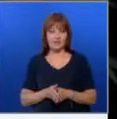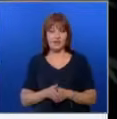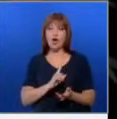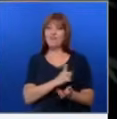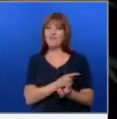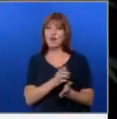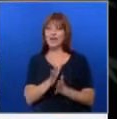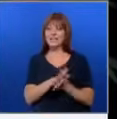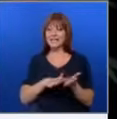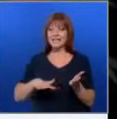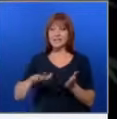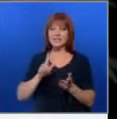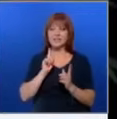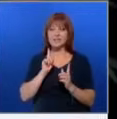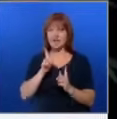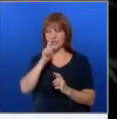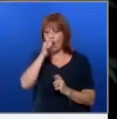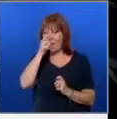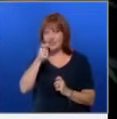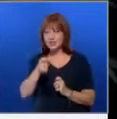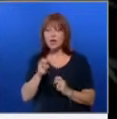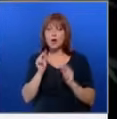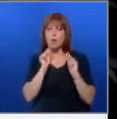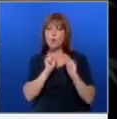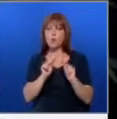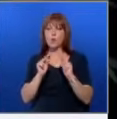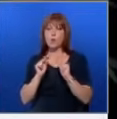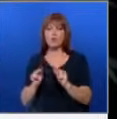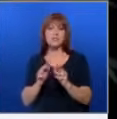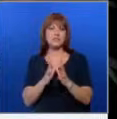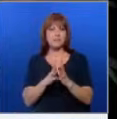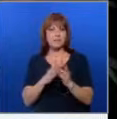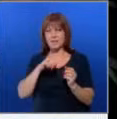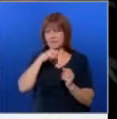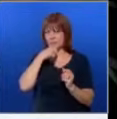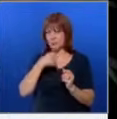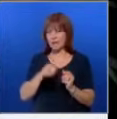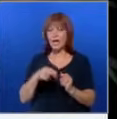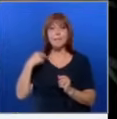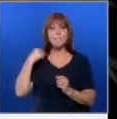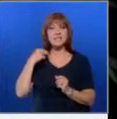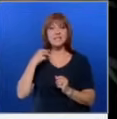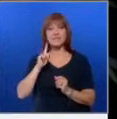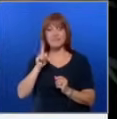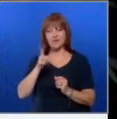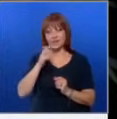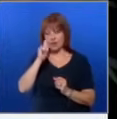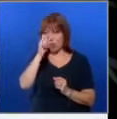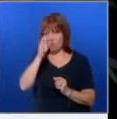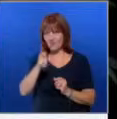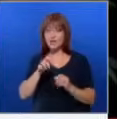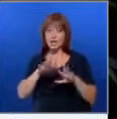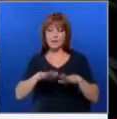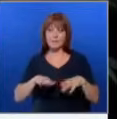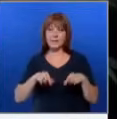Волята на народа трябва да бъде стриктно уважена. Уроците от вота са безапелационни. Президентът трябва да се преклони и да признае